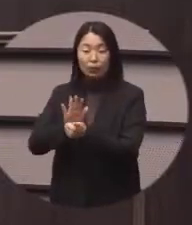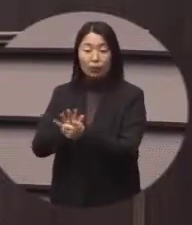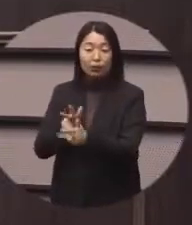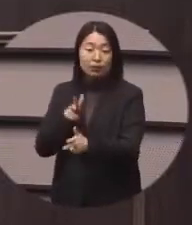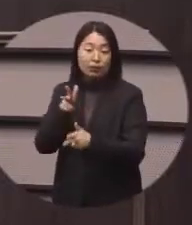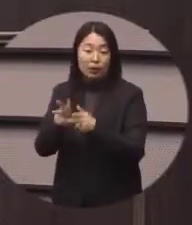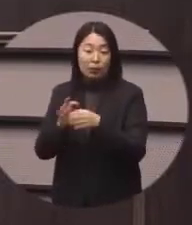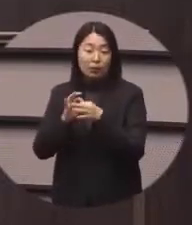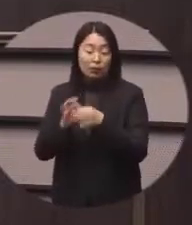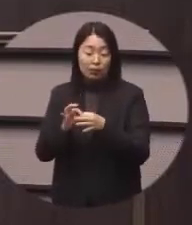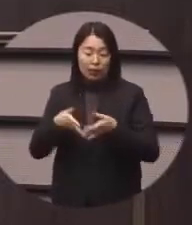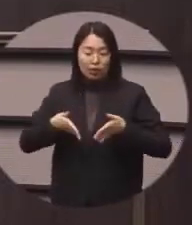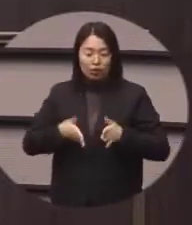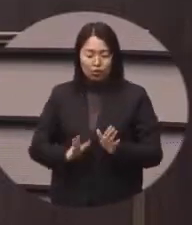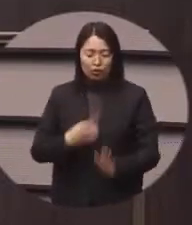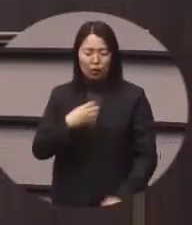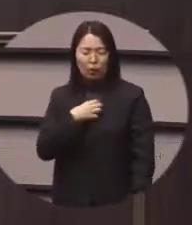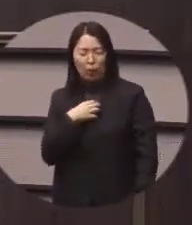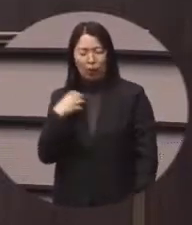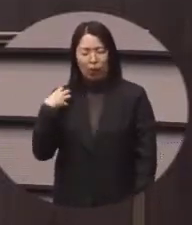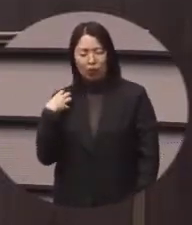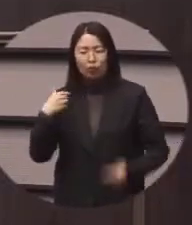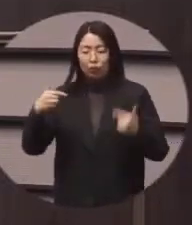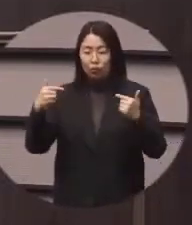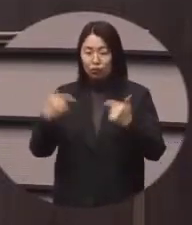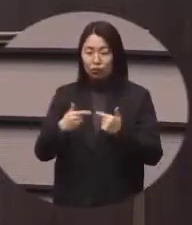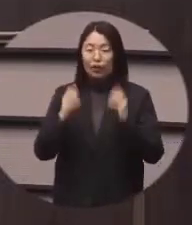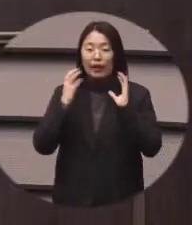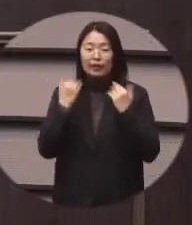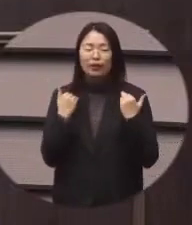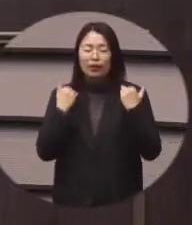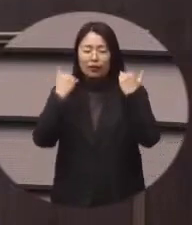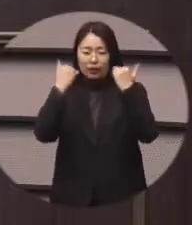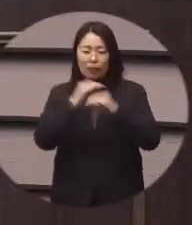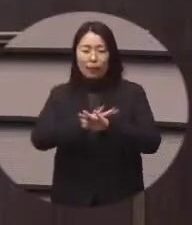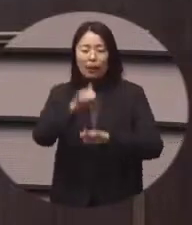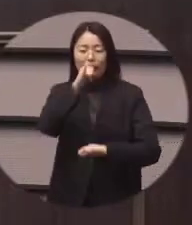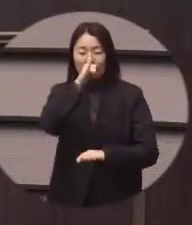부담을 줄이고 가정과 함께 아이들이 건강한 성장을 돕겠습니다.